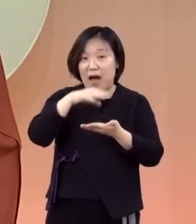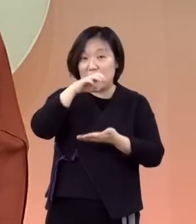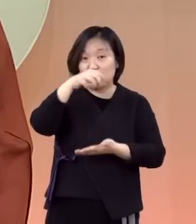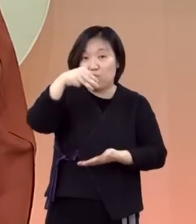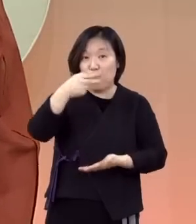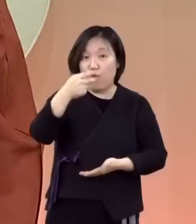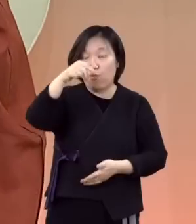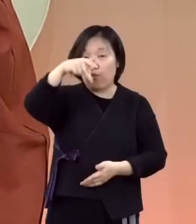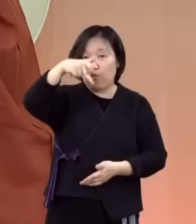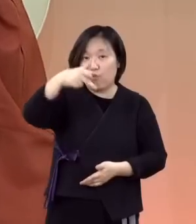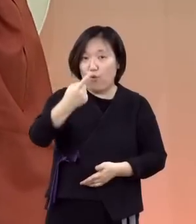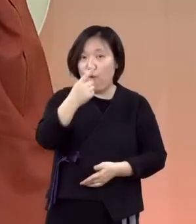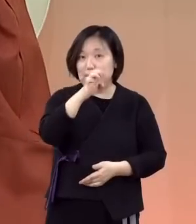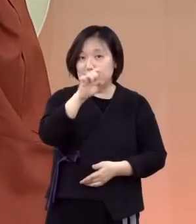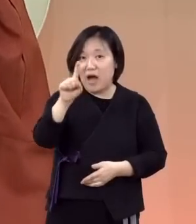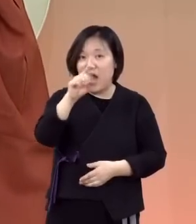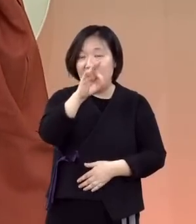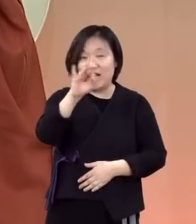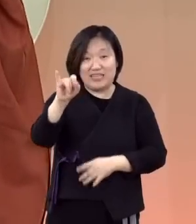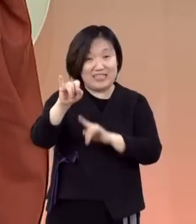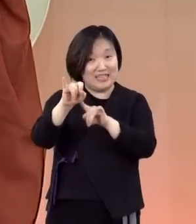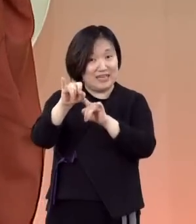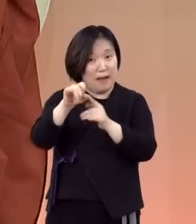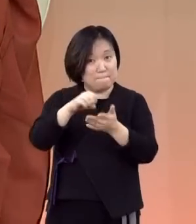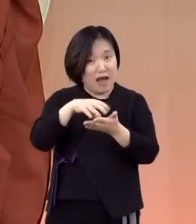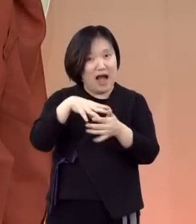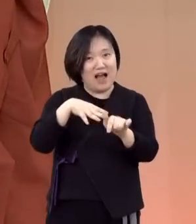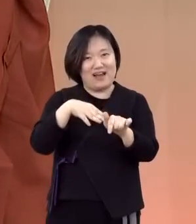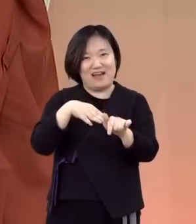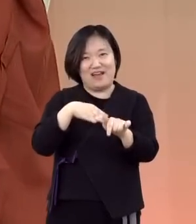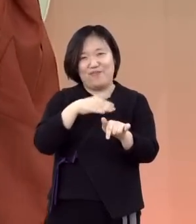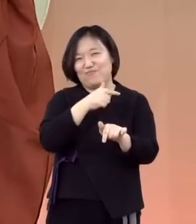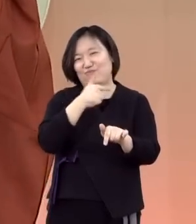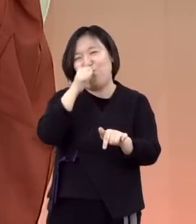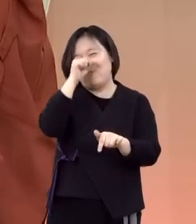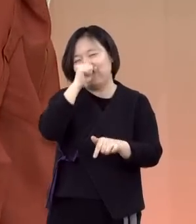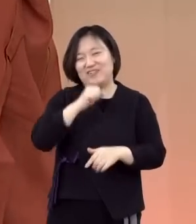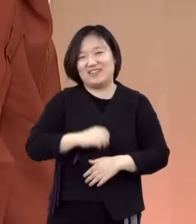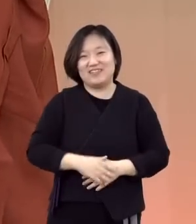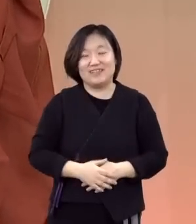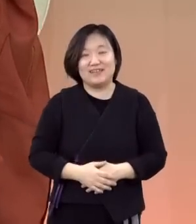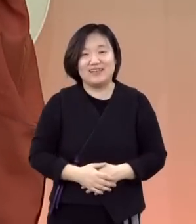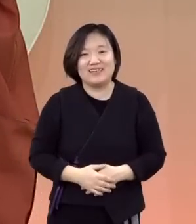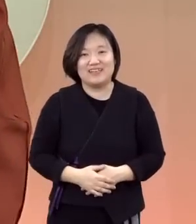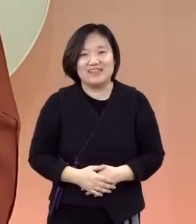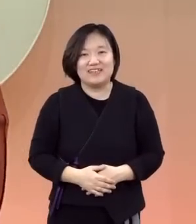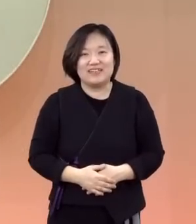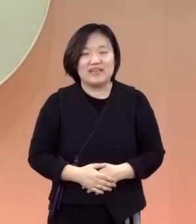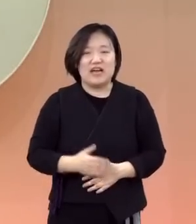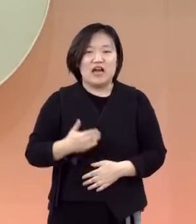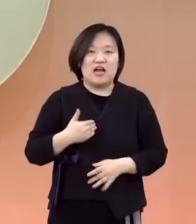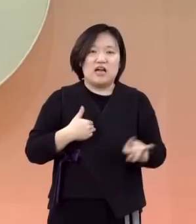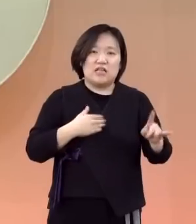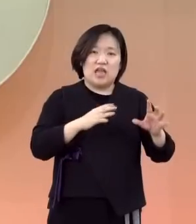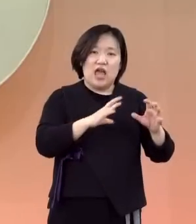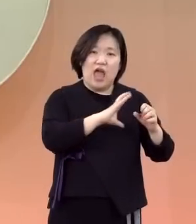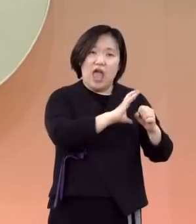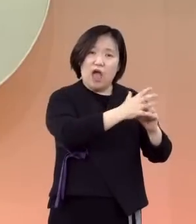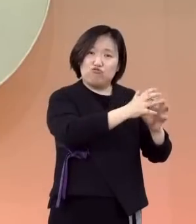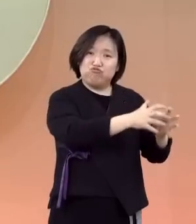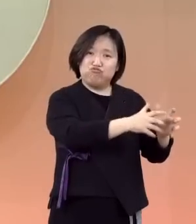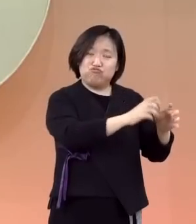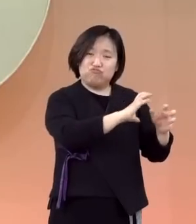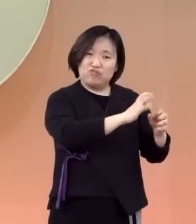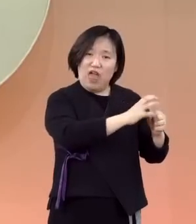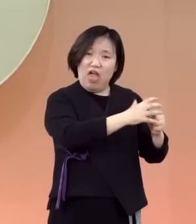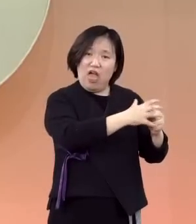지도모르지만, 어쨌든그건옛날얘기야.그러니까,그 당시대구달성은 말그대로오지나